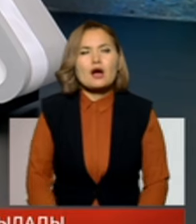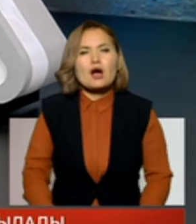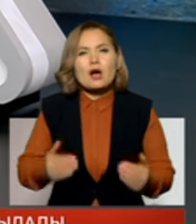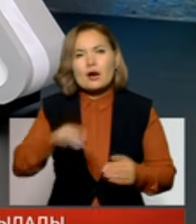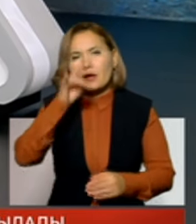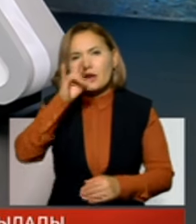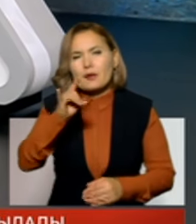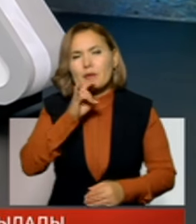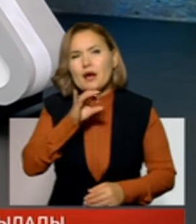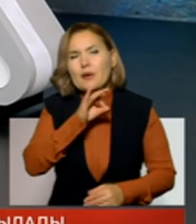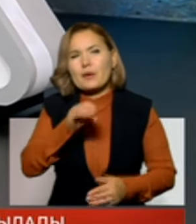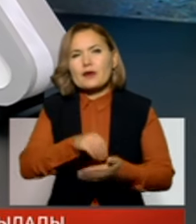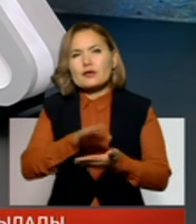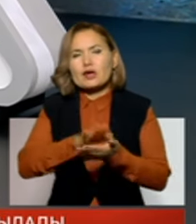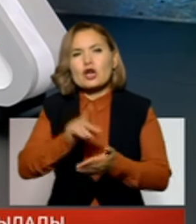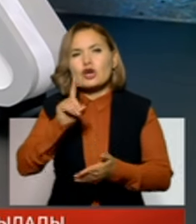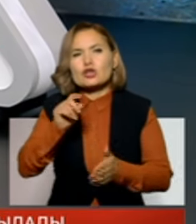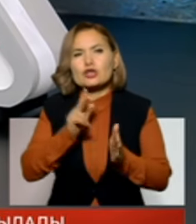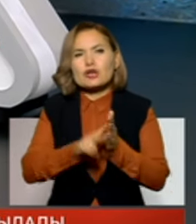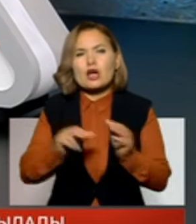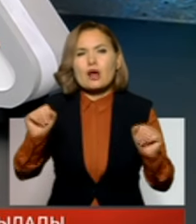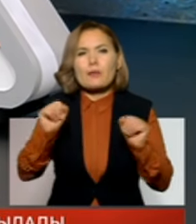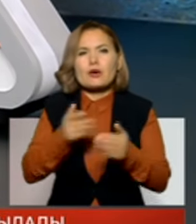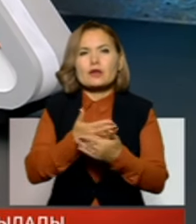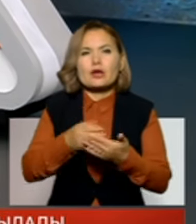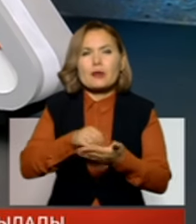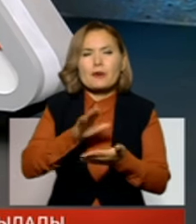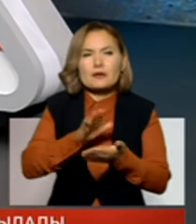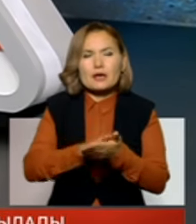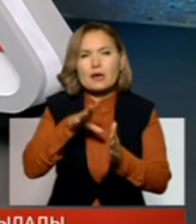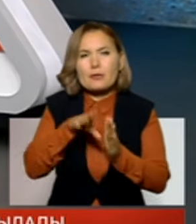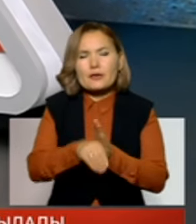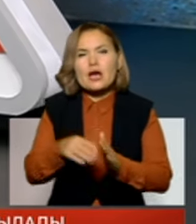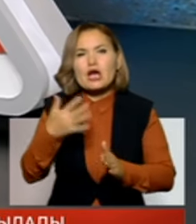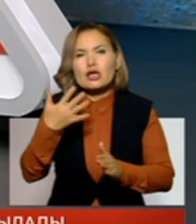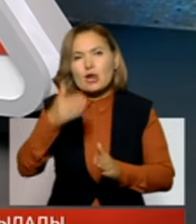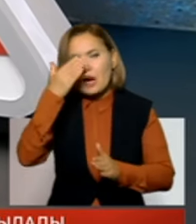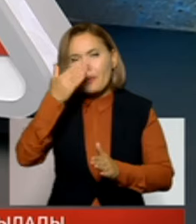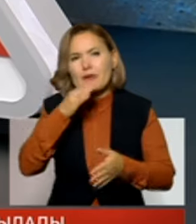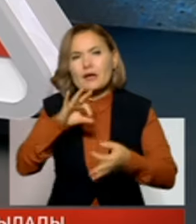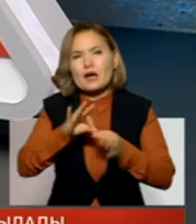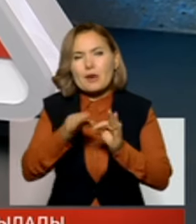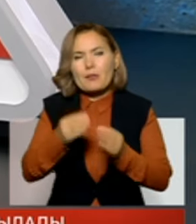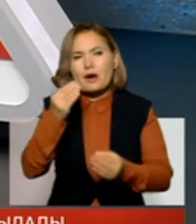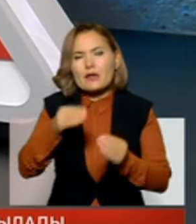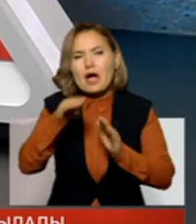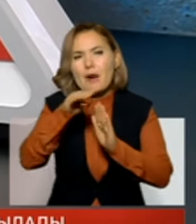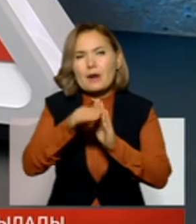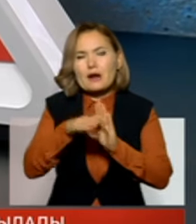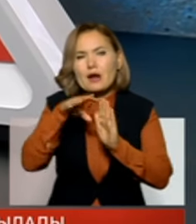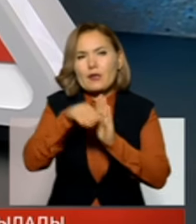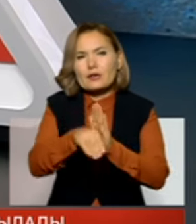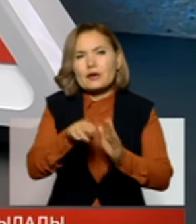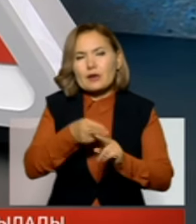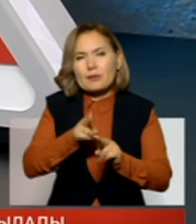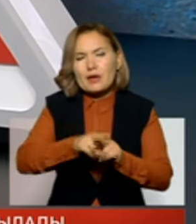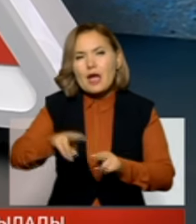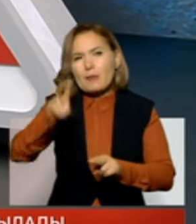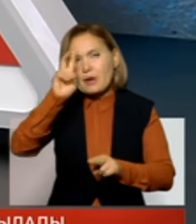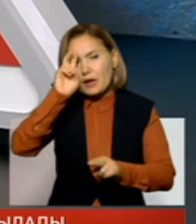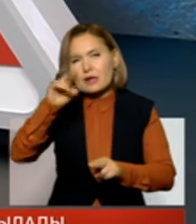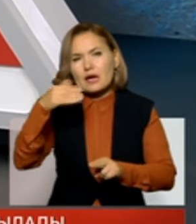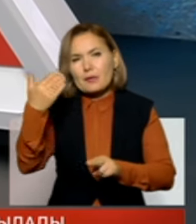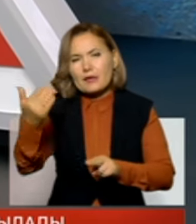Бүгінде елімізде ресми түрде 180 спорт түрі тіркелген. Соның 50-і ғана жазғы олимпиада ойындарының бағдарламасына кіреді.